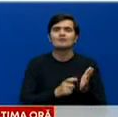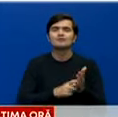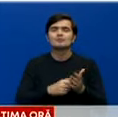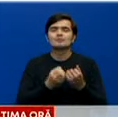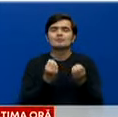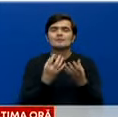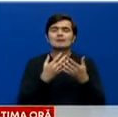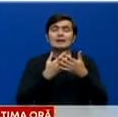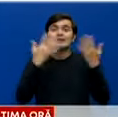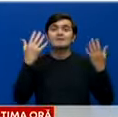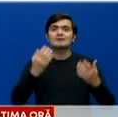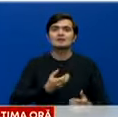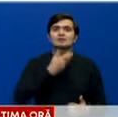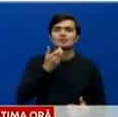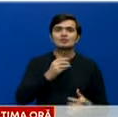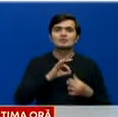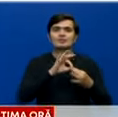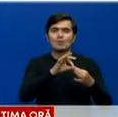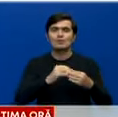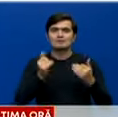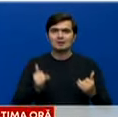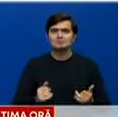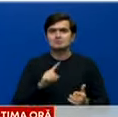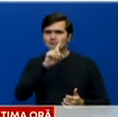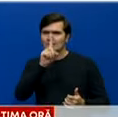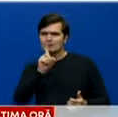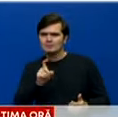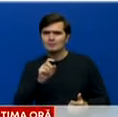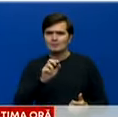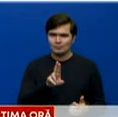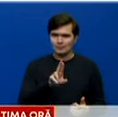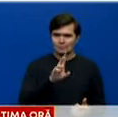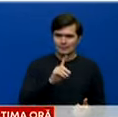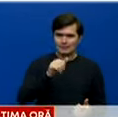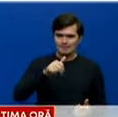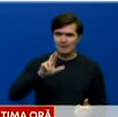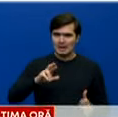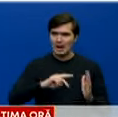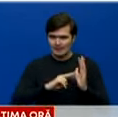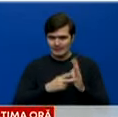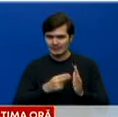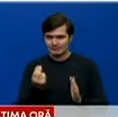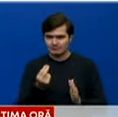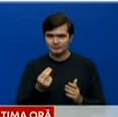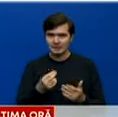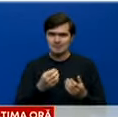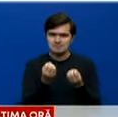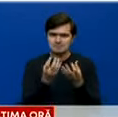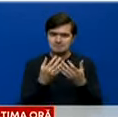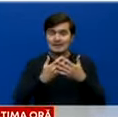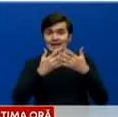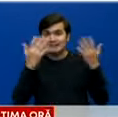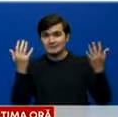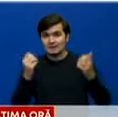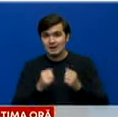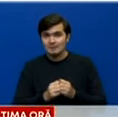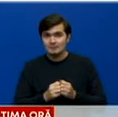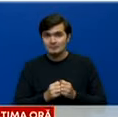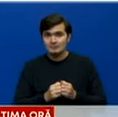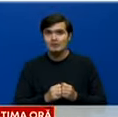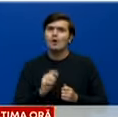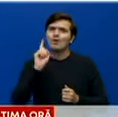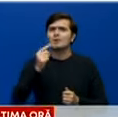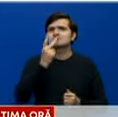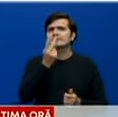loc astăzi. Pregătește UDMR clarificări pe acest subiect? Ne puteți da detalii? Vom vedea când și la ce oră va avea loc ședința